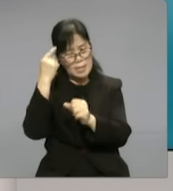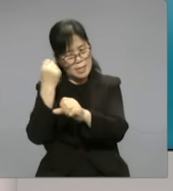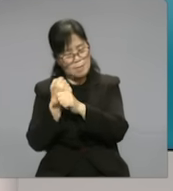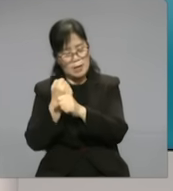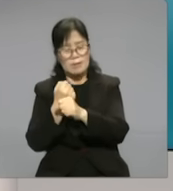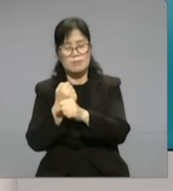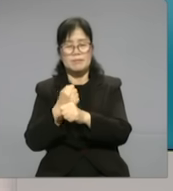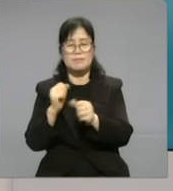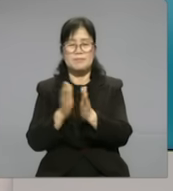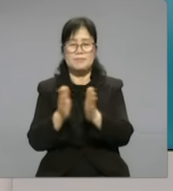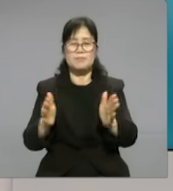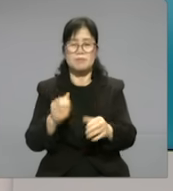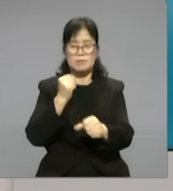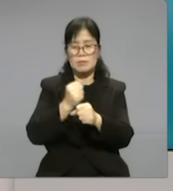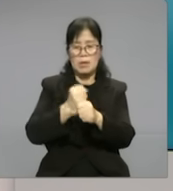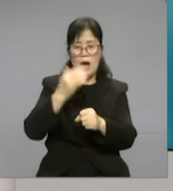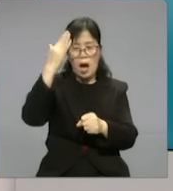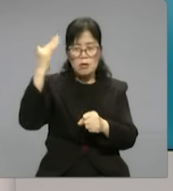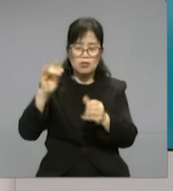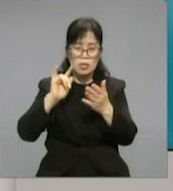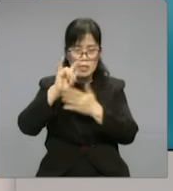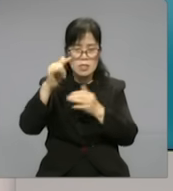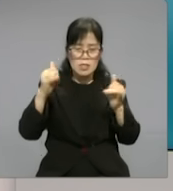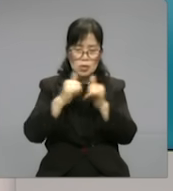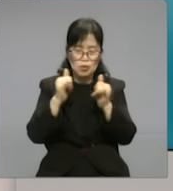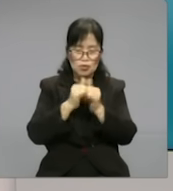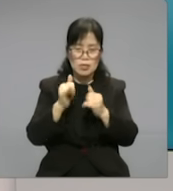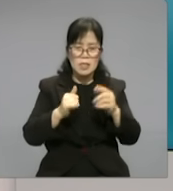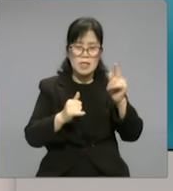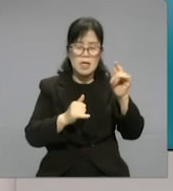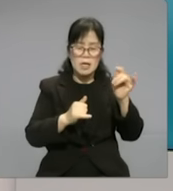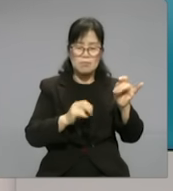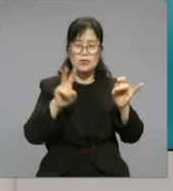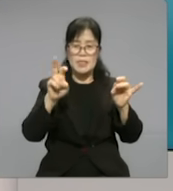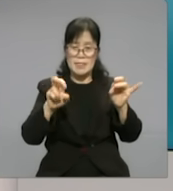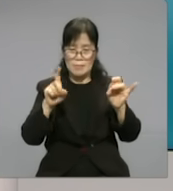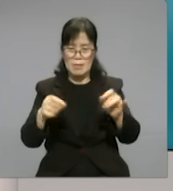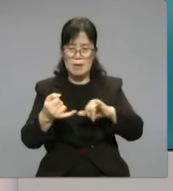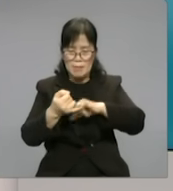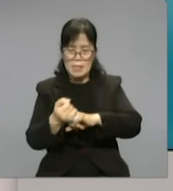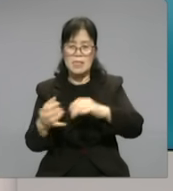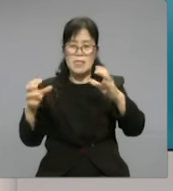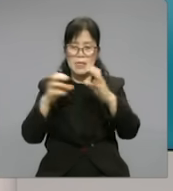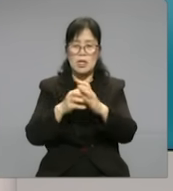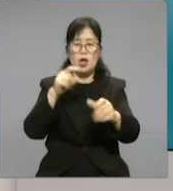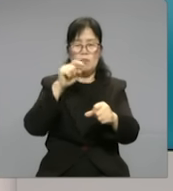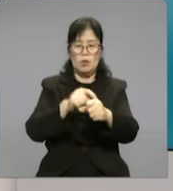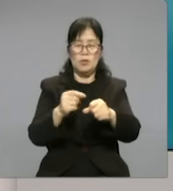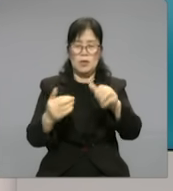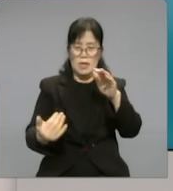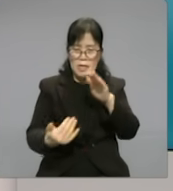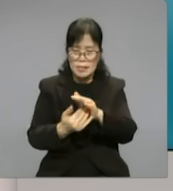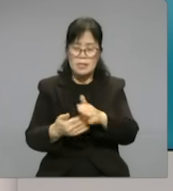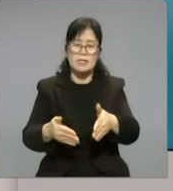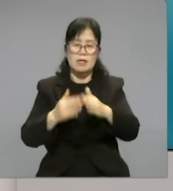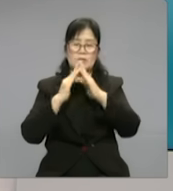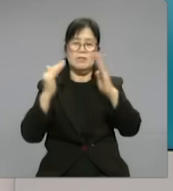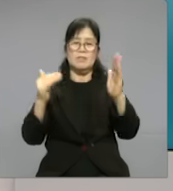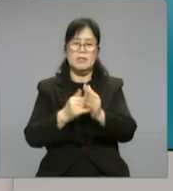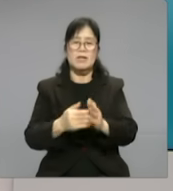나섰는데요. 양산을 앞둔 한국형 차세대 전투기 KF-21에도 반드시 장착하겠다는 목표까지 세워 추진 중인